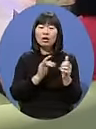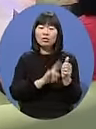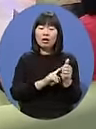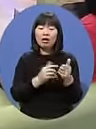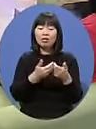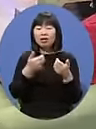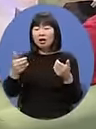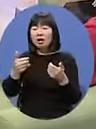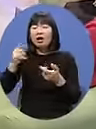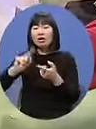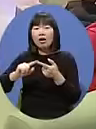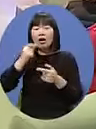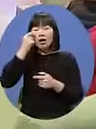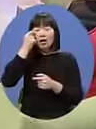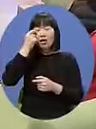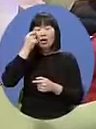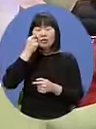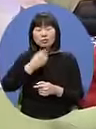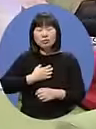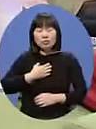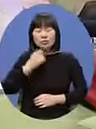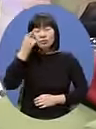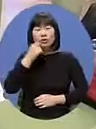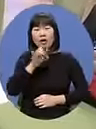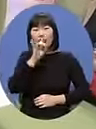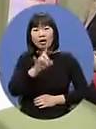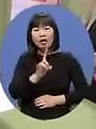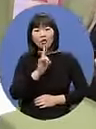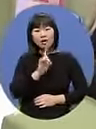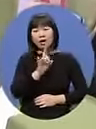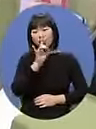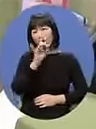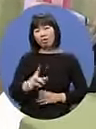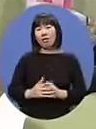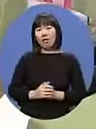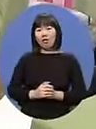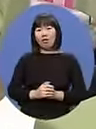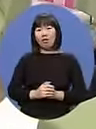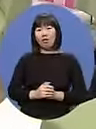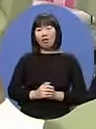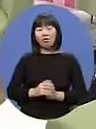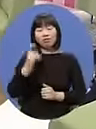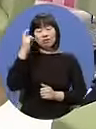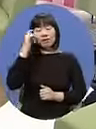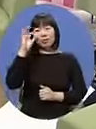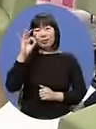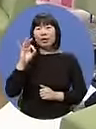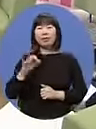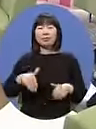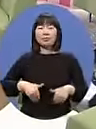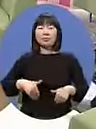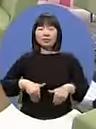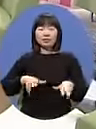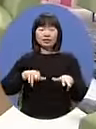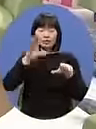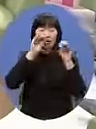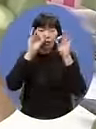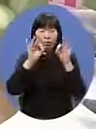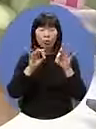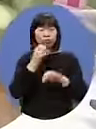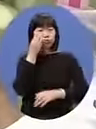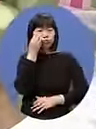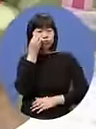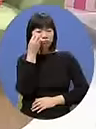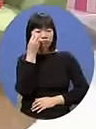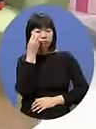거에 대한 이별의 슬픔을 왜 울면 안 되는지 그건 말도 안 되는 일이다. 그러게요. 그걸 한번 생각해 봐야 되죠. 지금 그렇게 들어도 정말 이상하다.